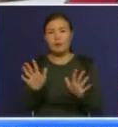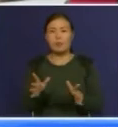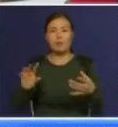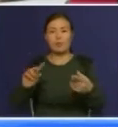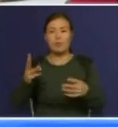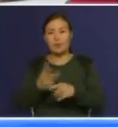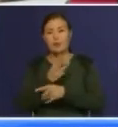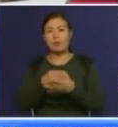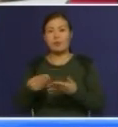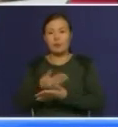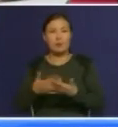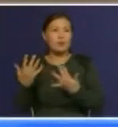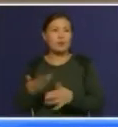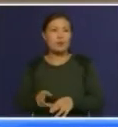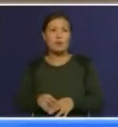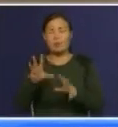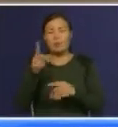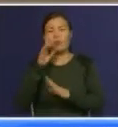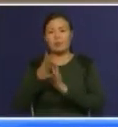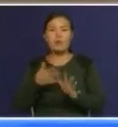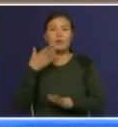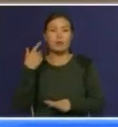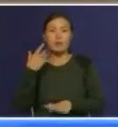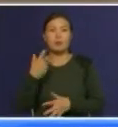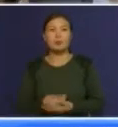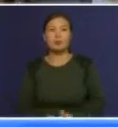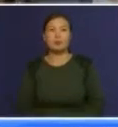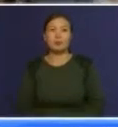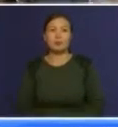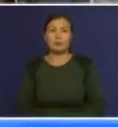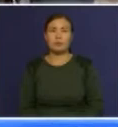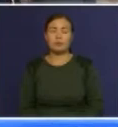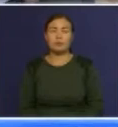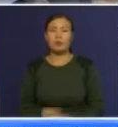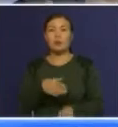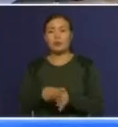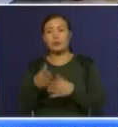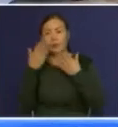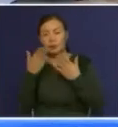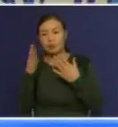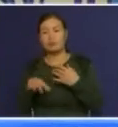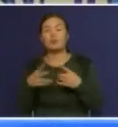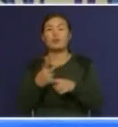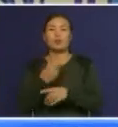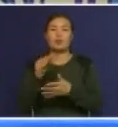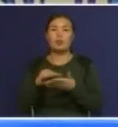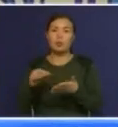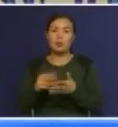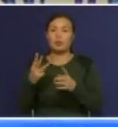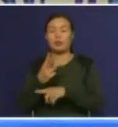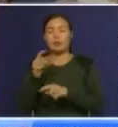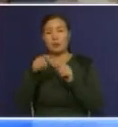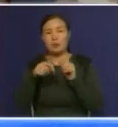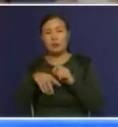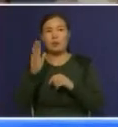үш рет қайталанды. Бұл барлығына әрі түсінікті, әрі оңай болу үшін жасалған. Бірінші түгел оқылып шығады, екіншісінде жазылады, үшіншісінде тексеру үшін